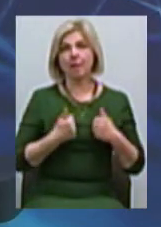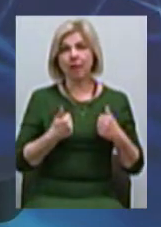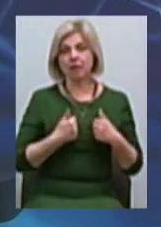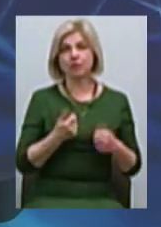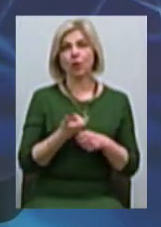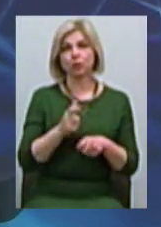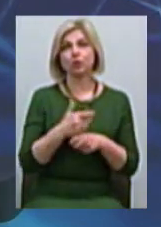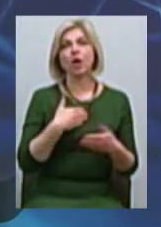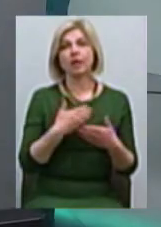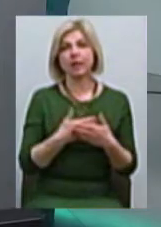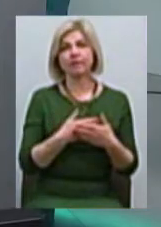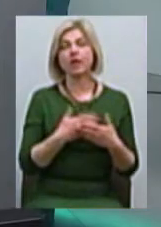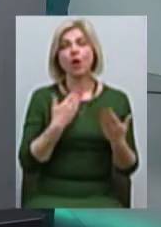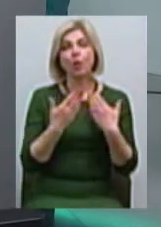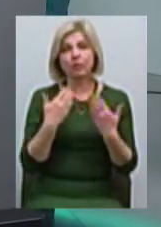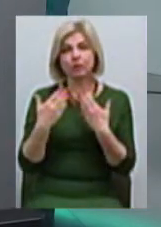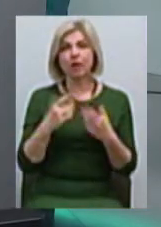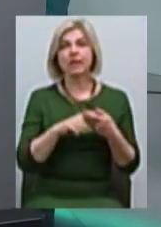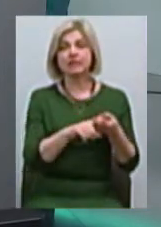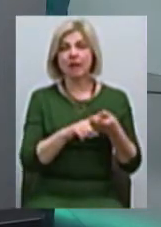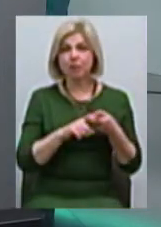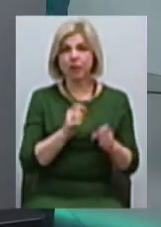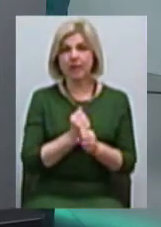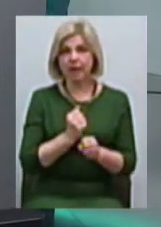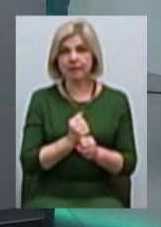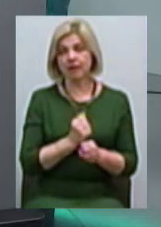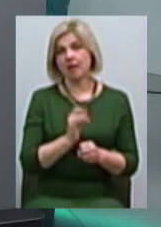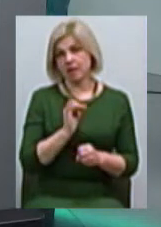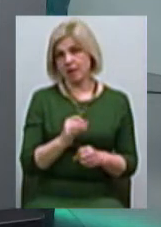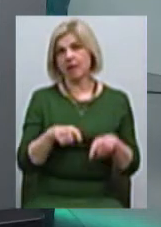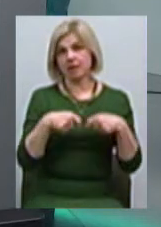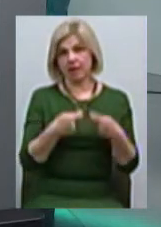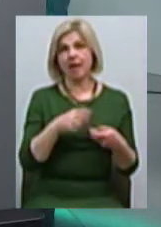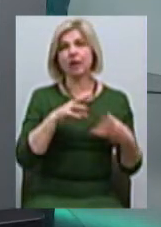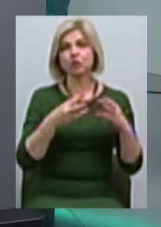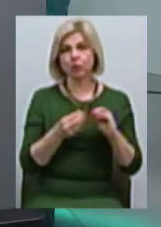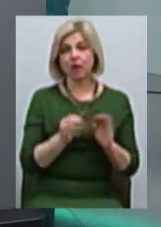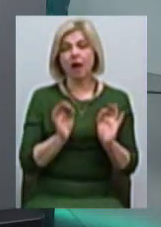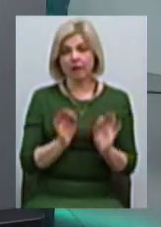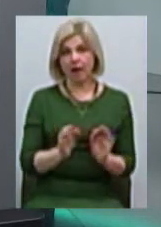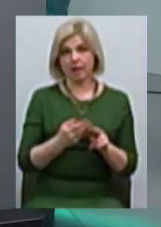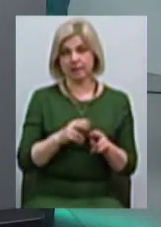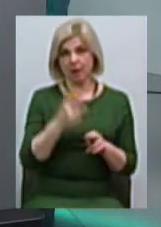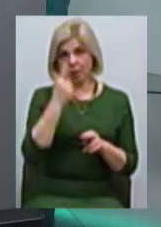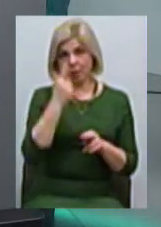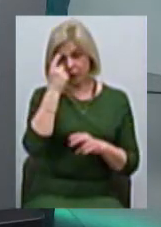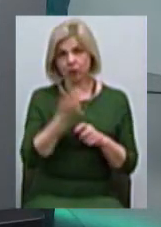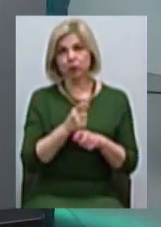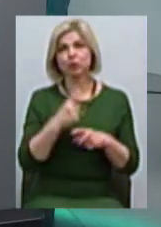активно комунікувати, взаємодіяти, приносить результат. І якраз оці повідомлення, вони дуже ретельно